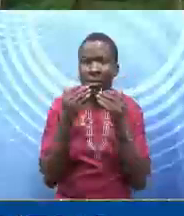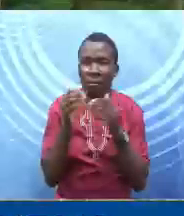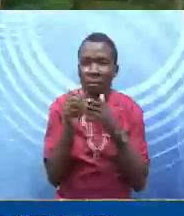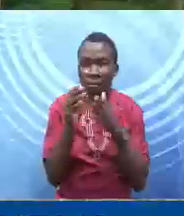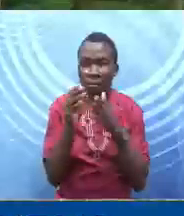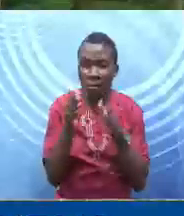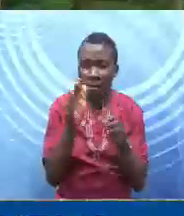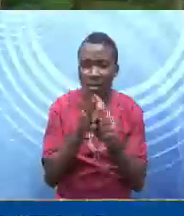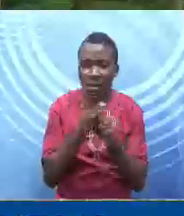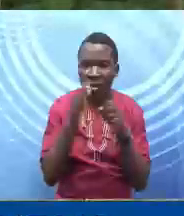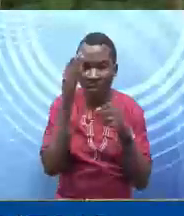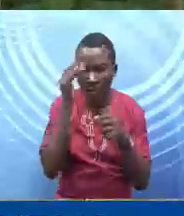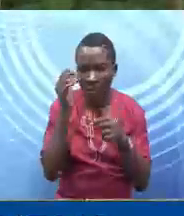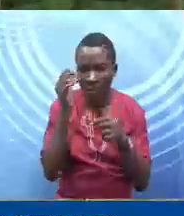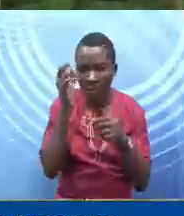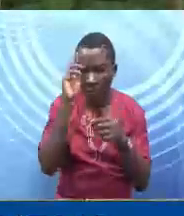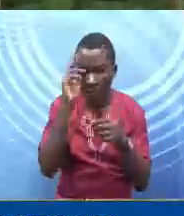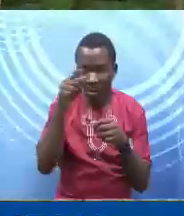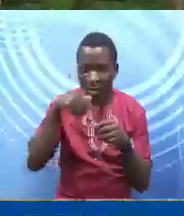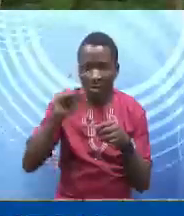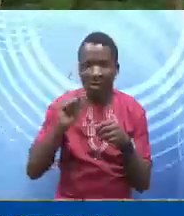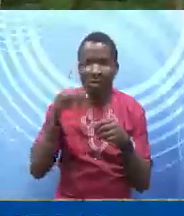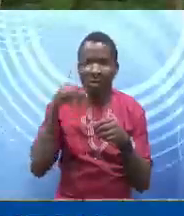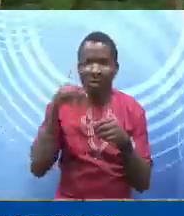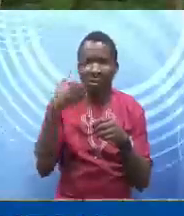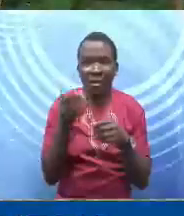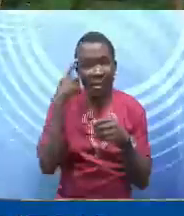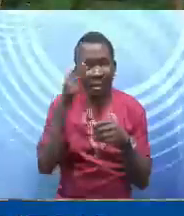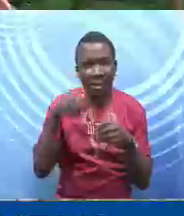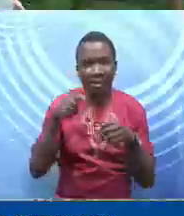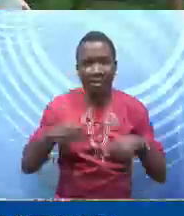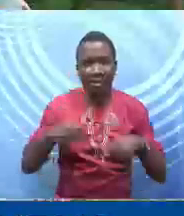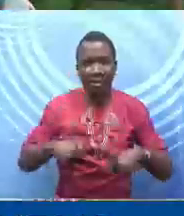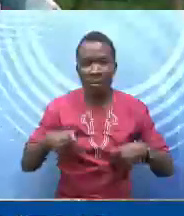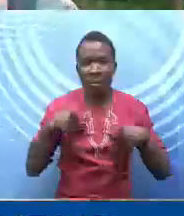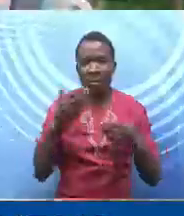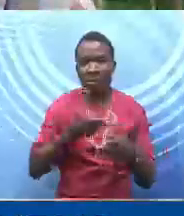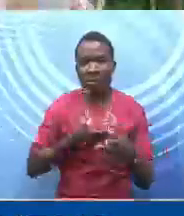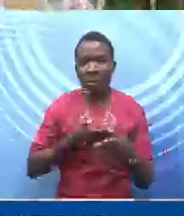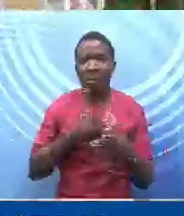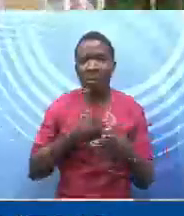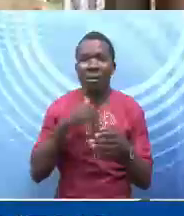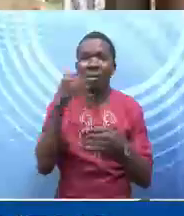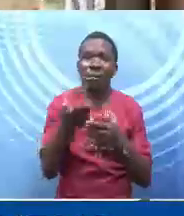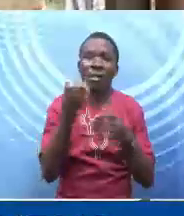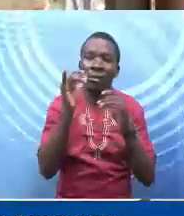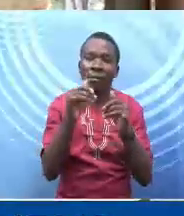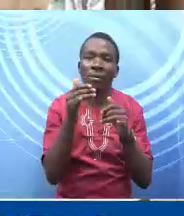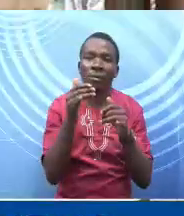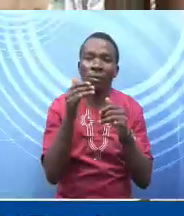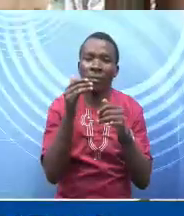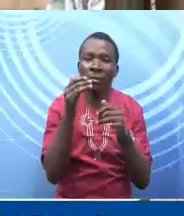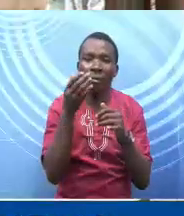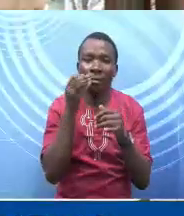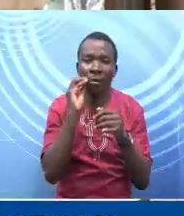buba bwatuzirikanye bukadutekerezaho natwe ku mibereho tuba dufite tukaba mu rugo turi abantu batandatu